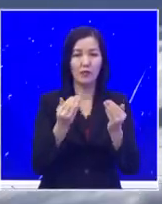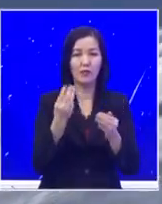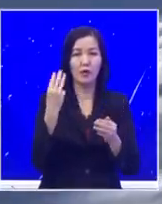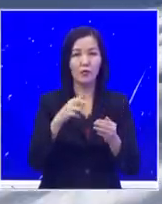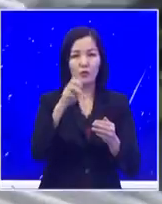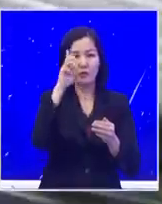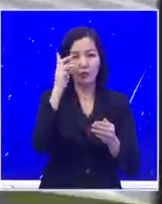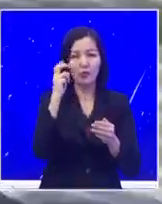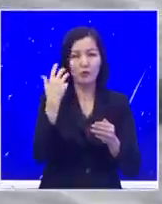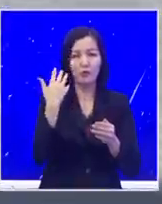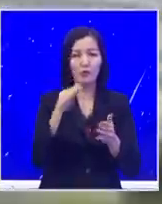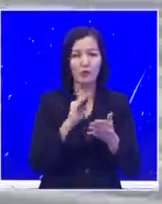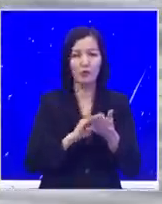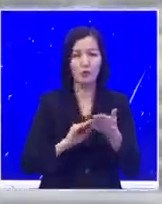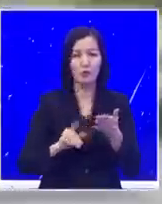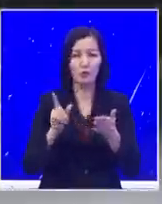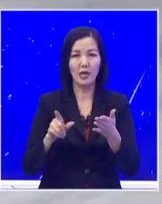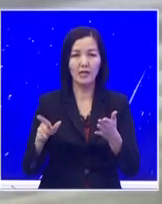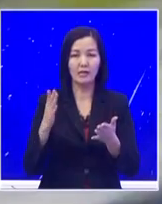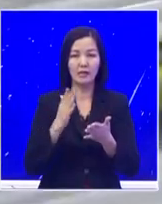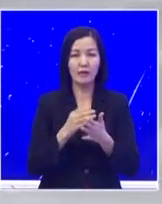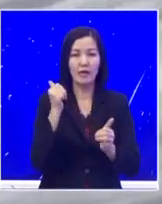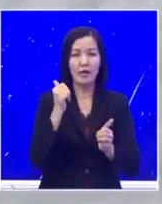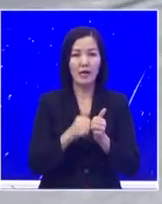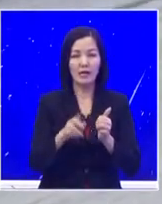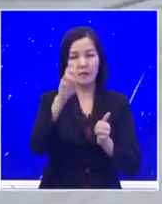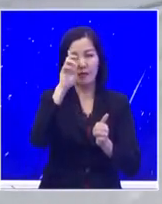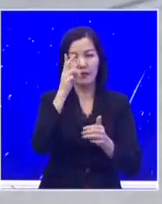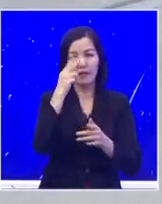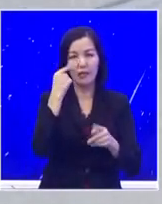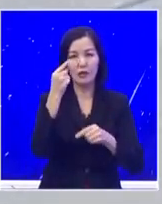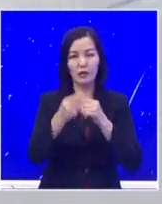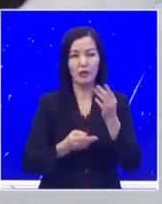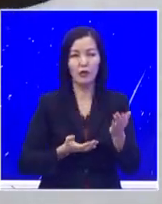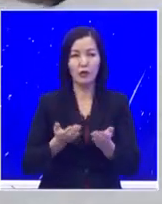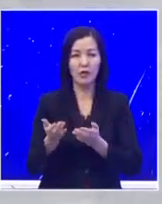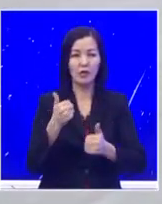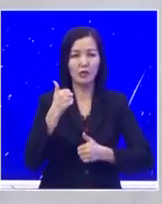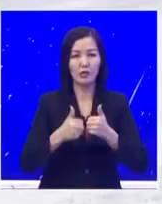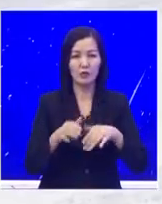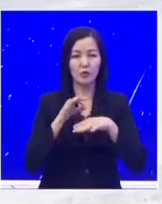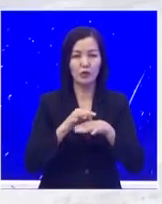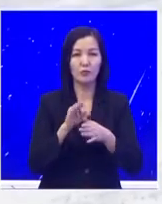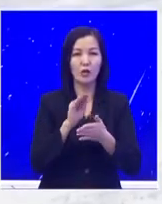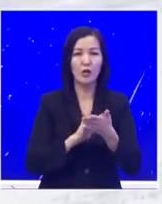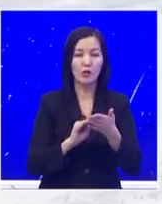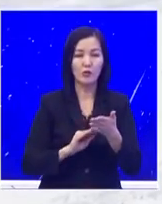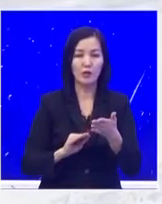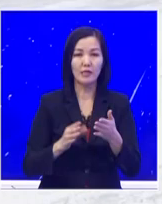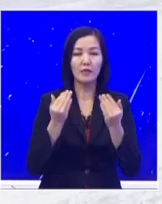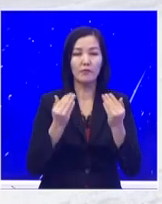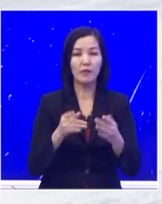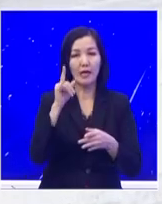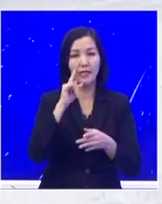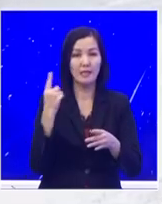елден 250 журналист тіркелген. Олар жылда әр мемлекетте дәстүрге айналған шаңғы жарысын өткізіп тұрады. Бақ өкілдерінің сайысы биыл